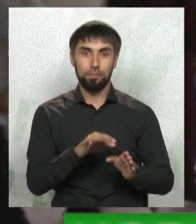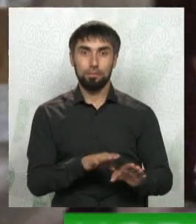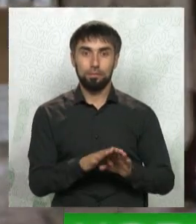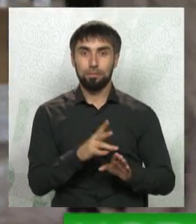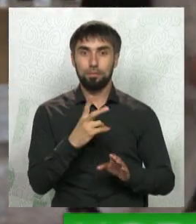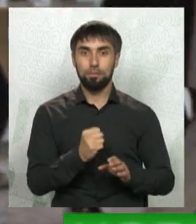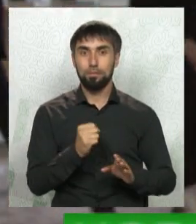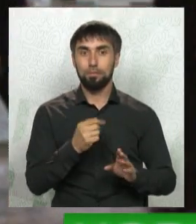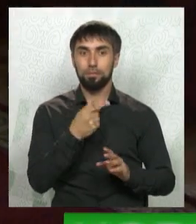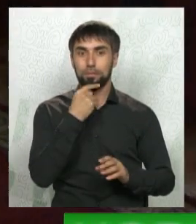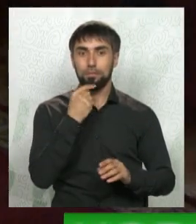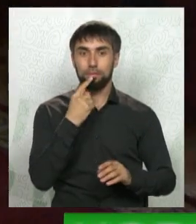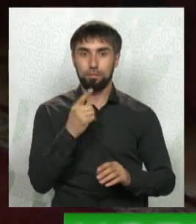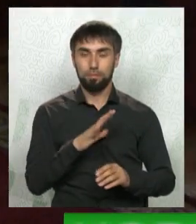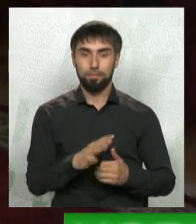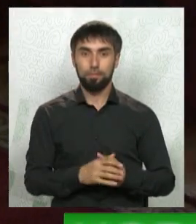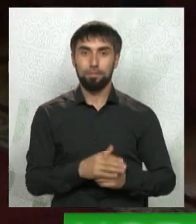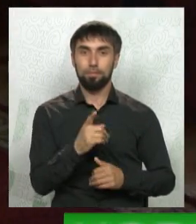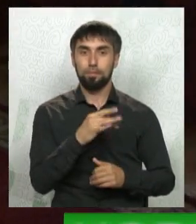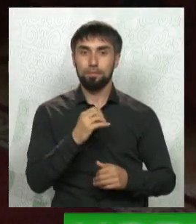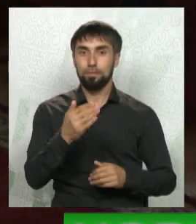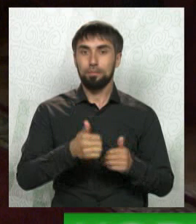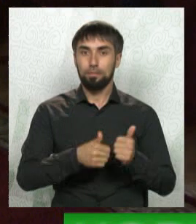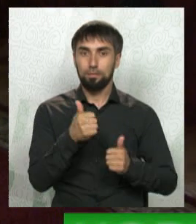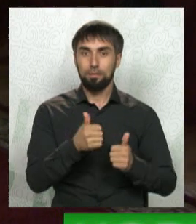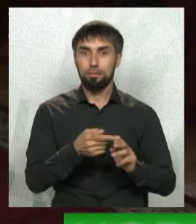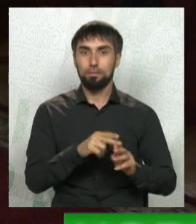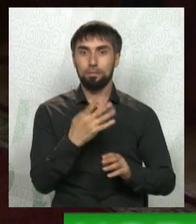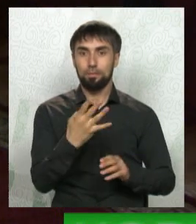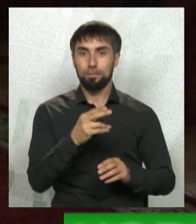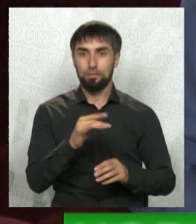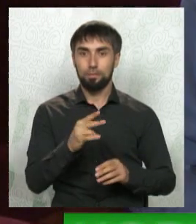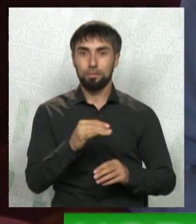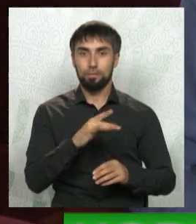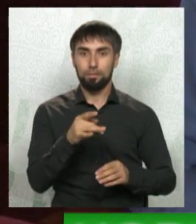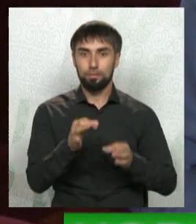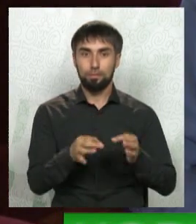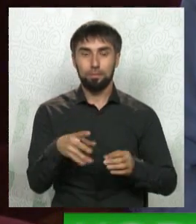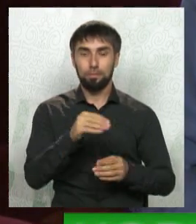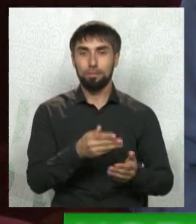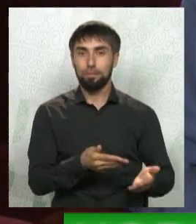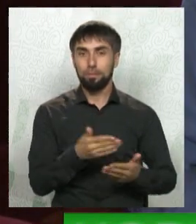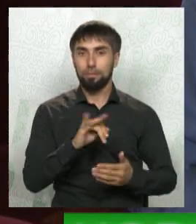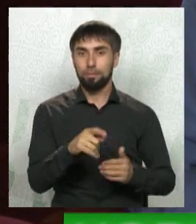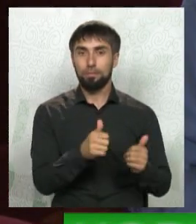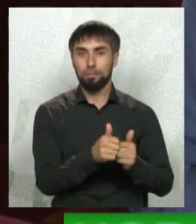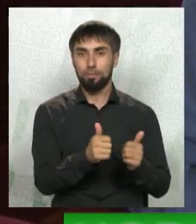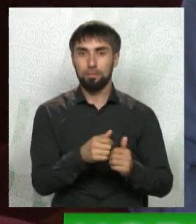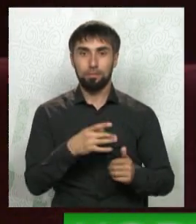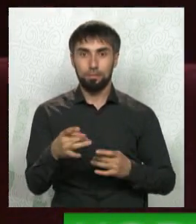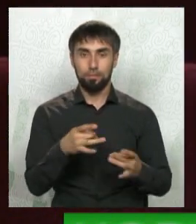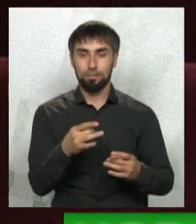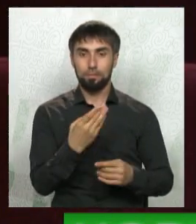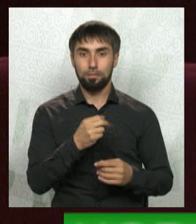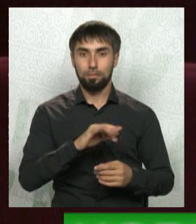на распев, чтобы читать, макам. Знания конкурсантов оценивают 4 членов жюри. Все они приглашены из соседних регионов.